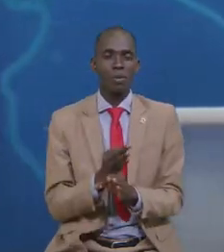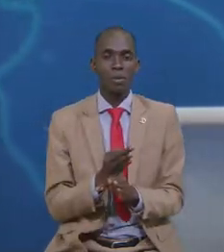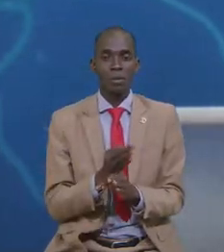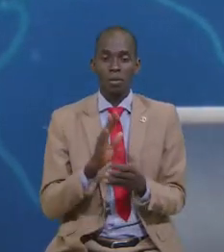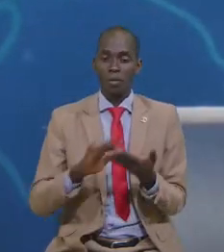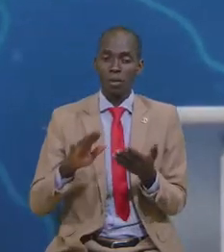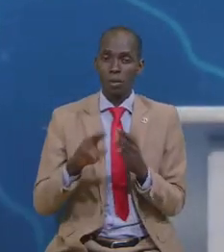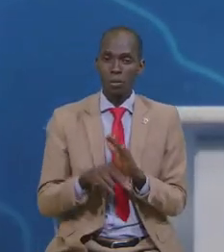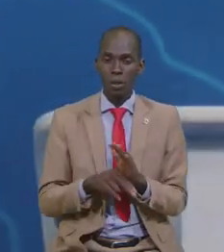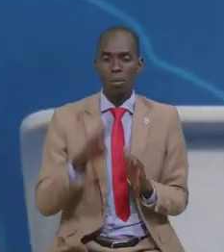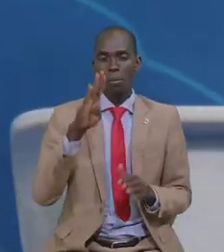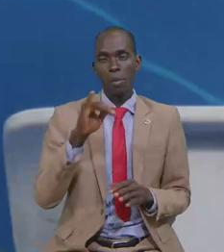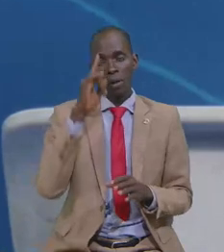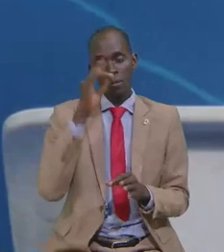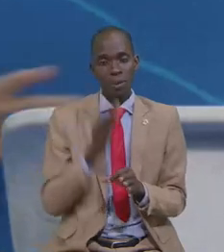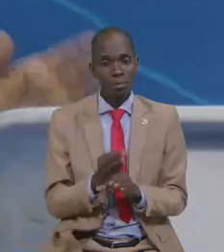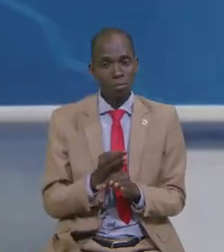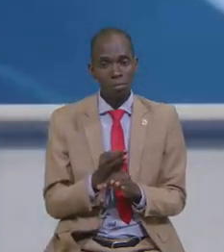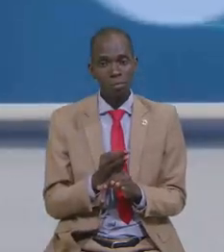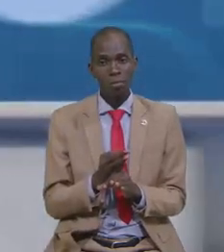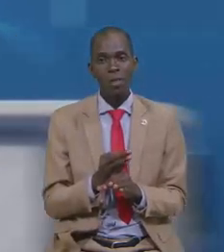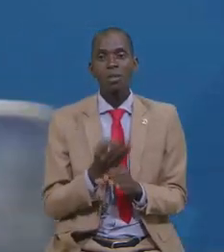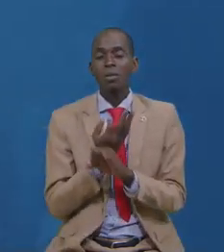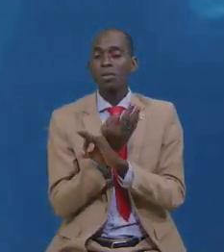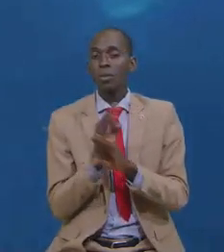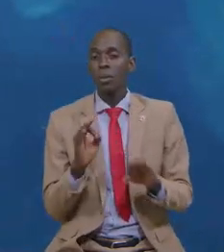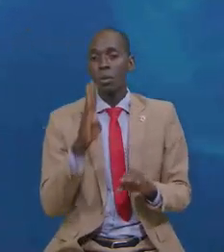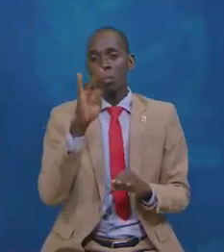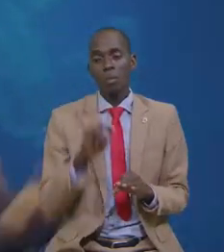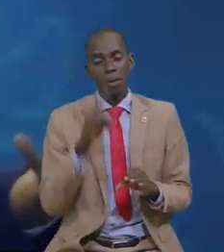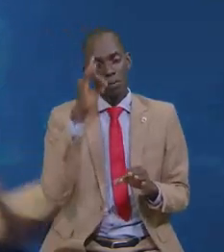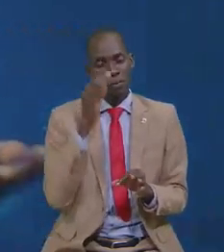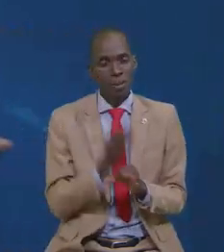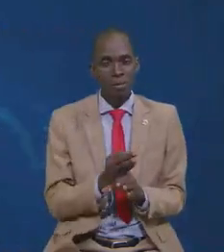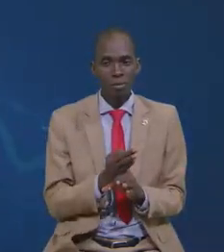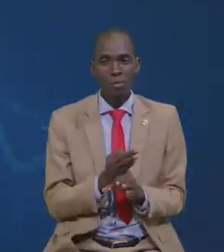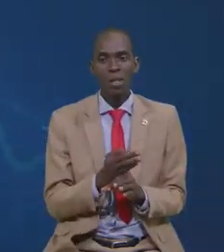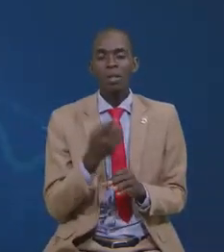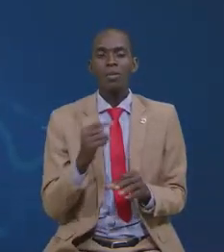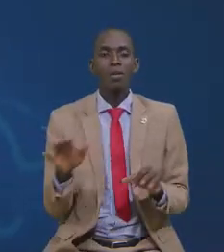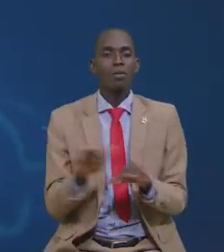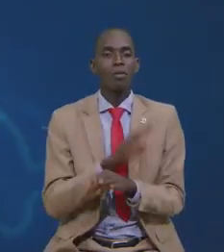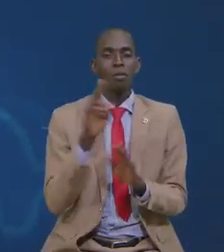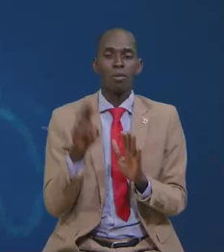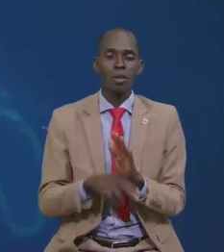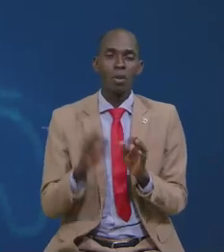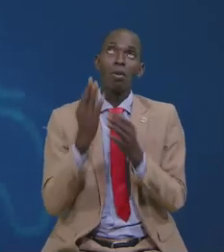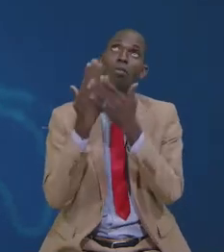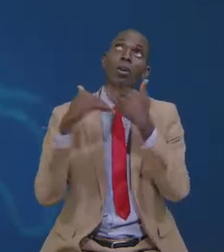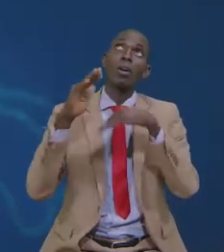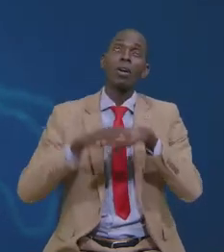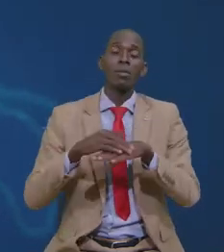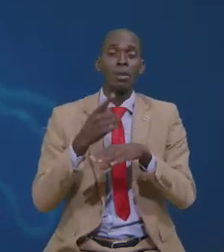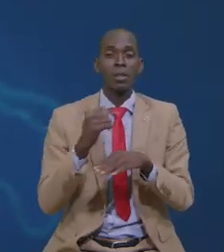plénitude par la foi. Le pardon par la foi, la libération par la foi et la plénitude